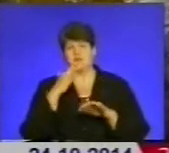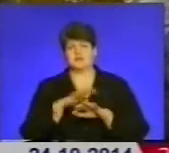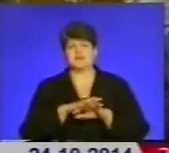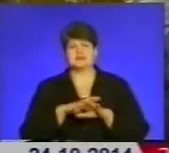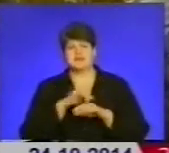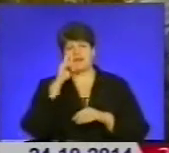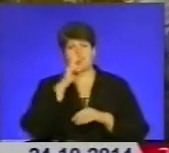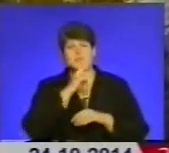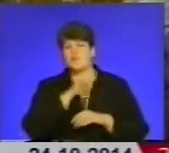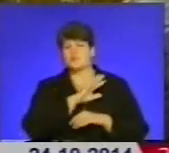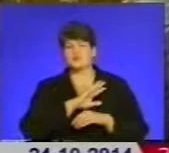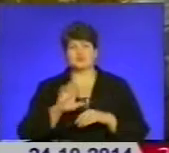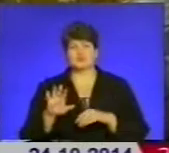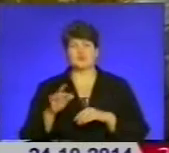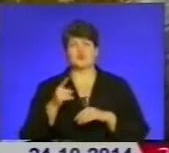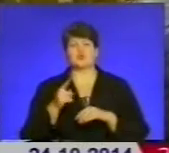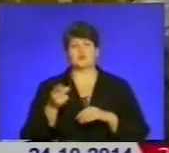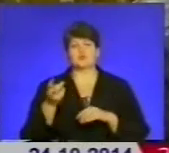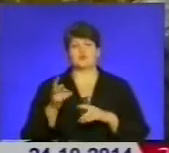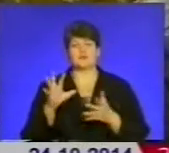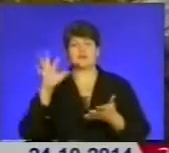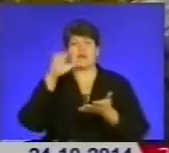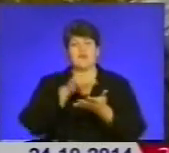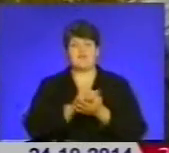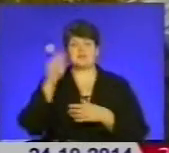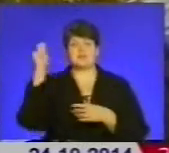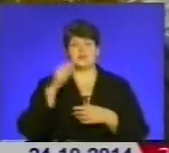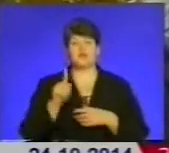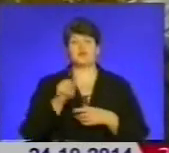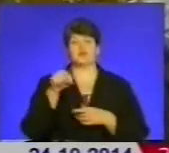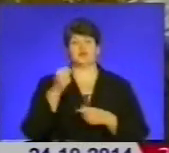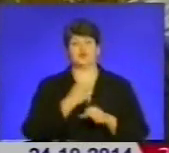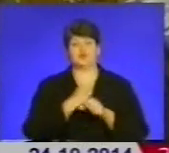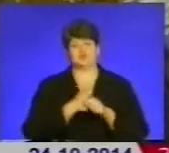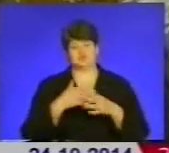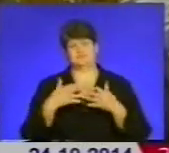не розуміють, вони, чому ви сюди захватчики приїхали, що ви тут робите і таке.